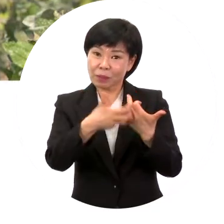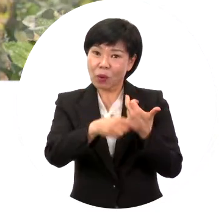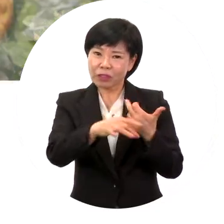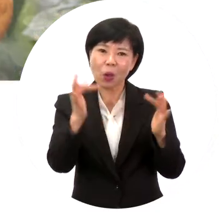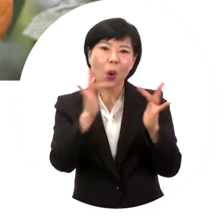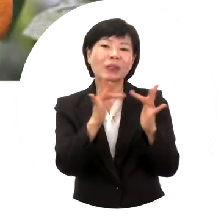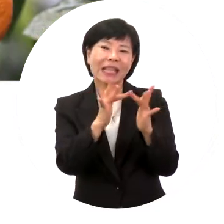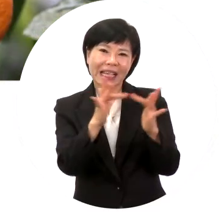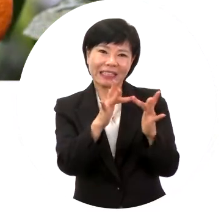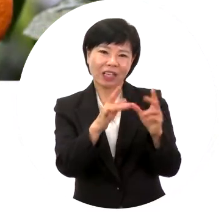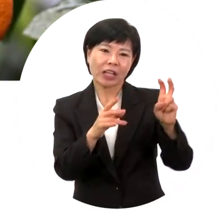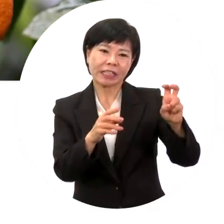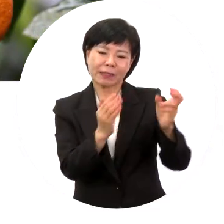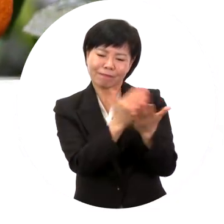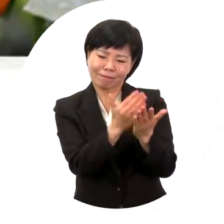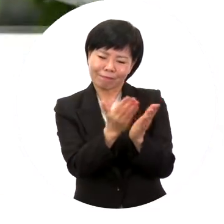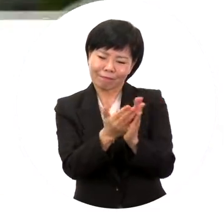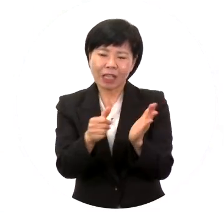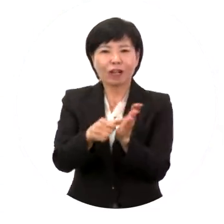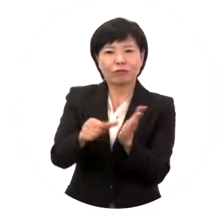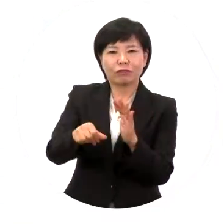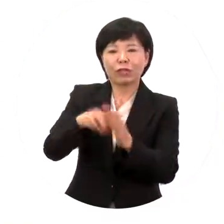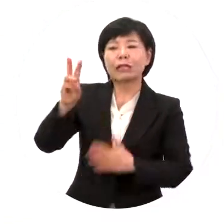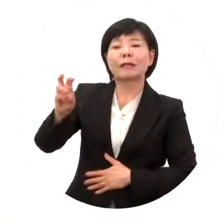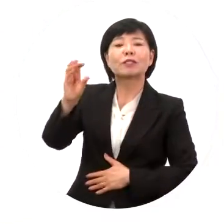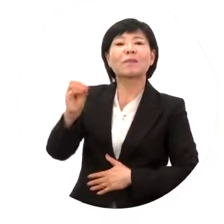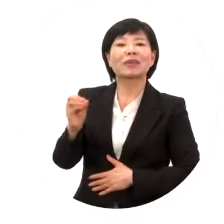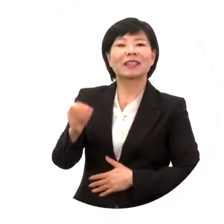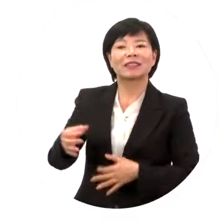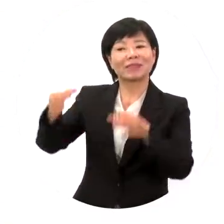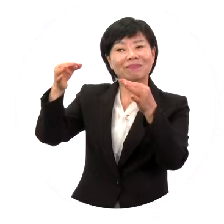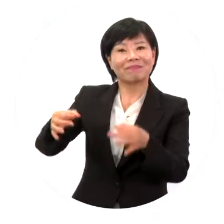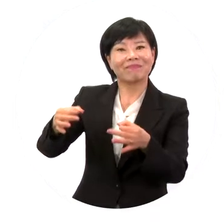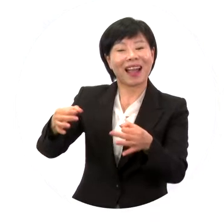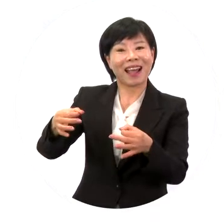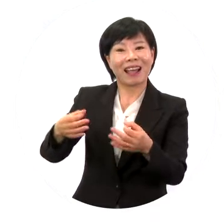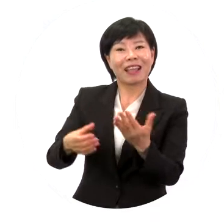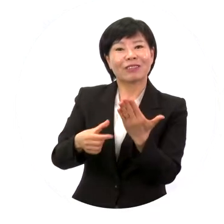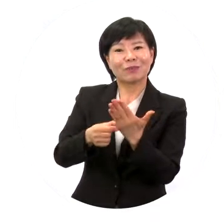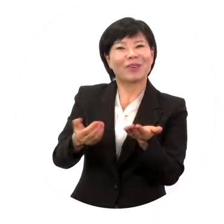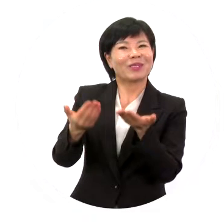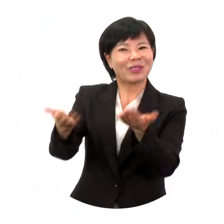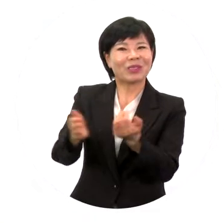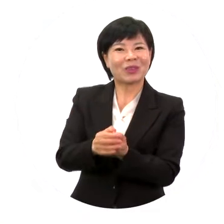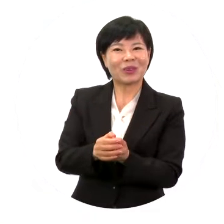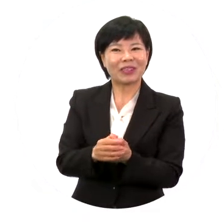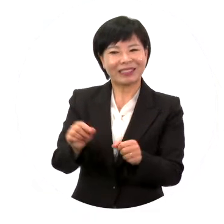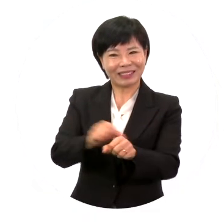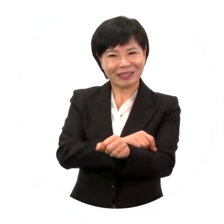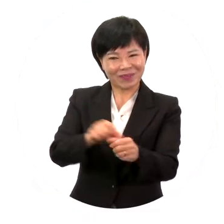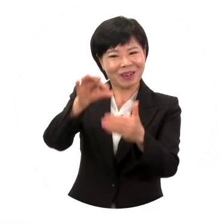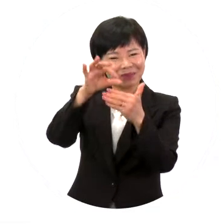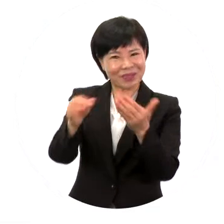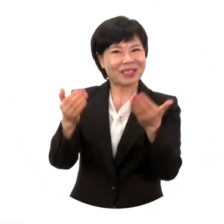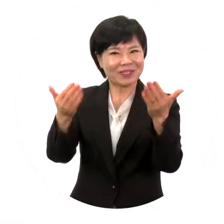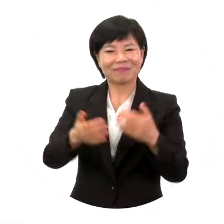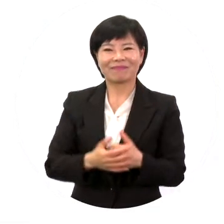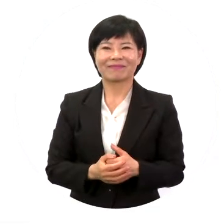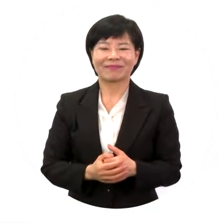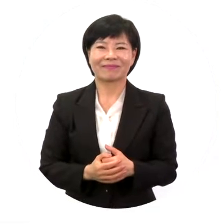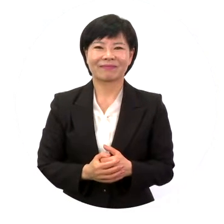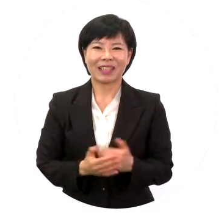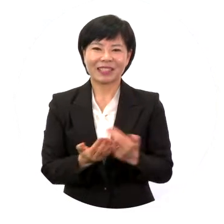서귀포인정에서는 20종의 행사 상품에 대해 30% 할인 쿠폰을 발급하는 5월 가정의 달 특별 기획전을